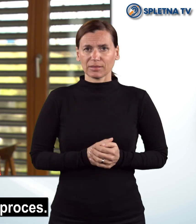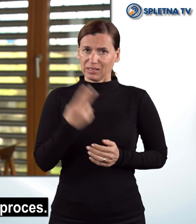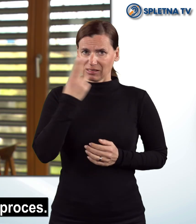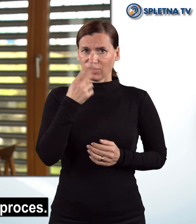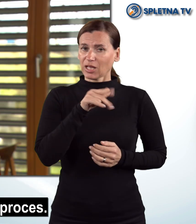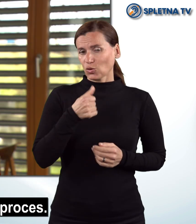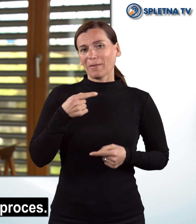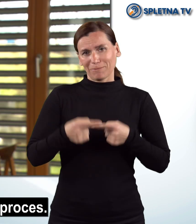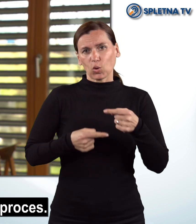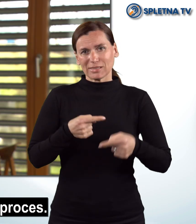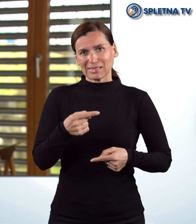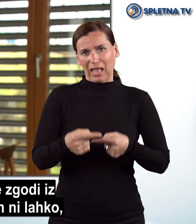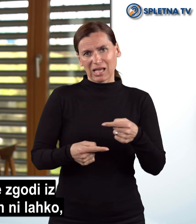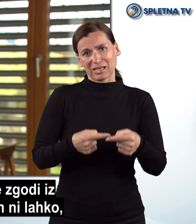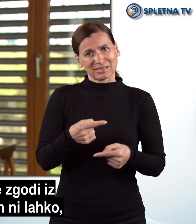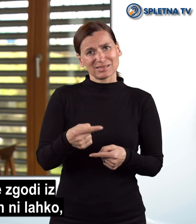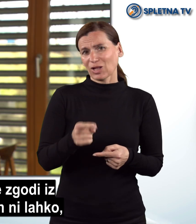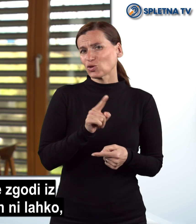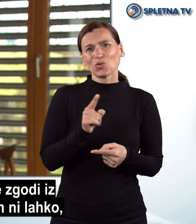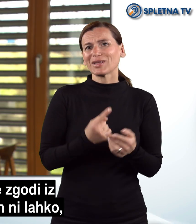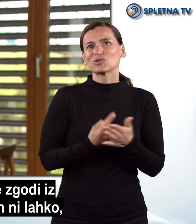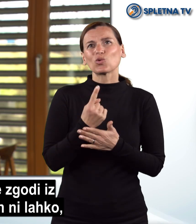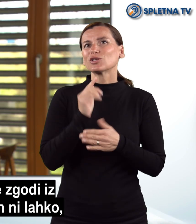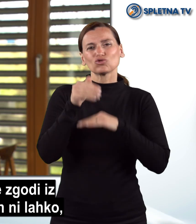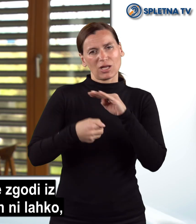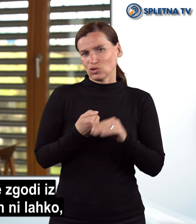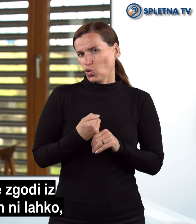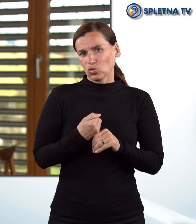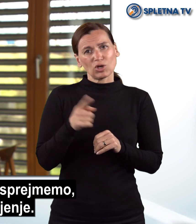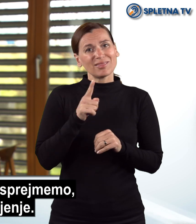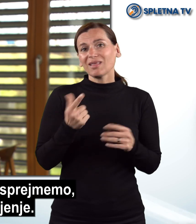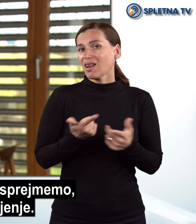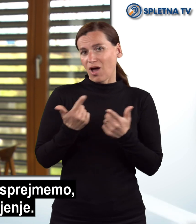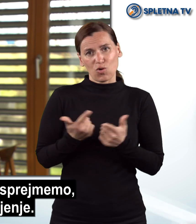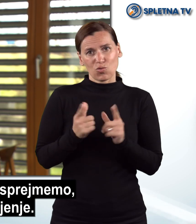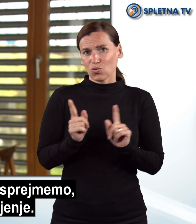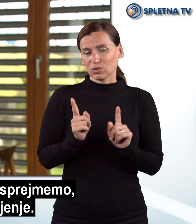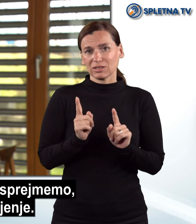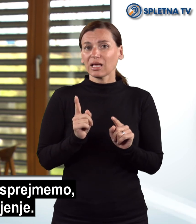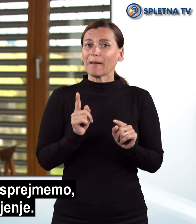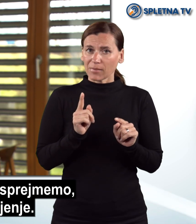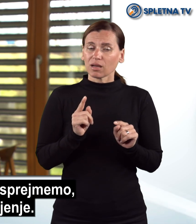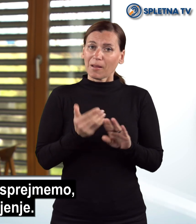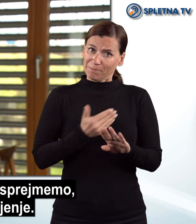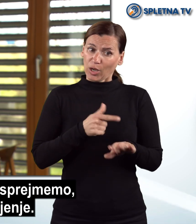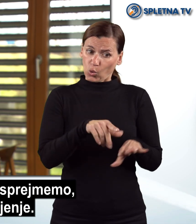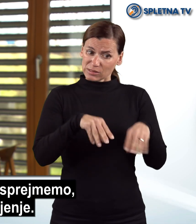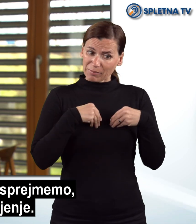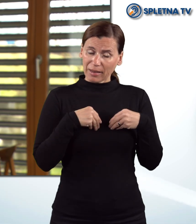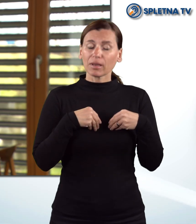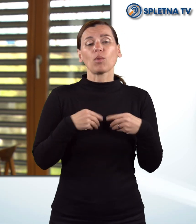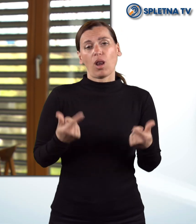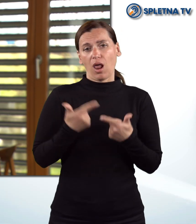Seveda je to proces, ne? To se ne zgodi z danes na jutri in ni lahko, ampak bolj ko to sprejmemo, lažje je